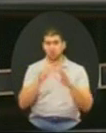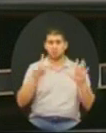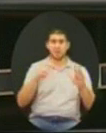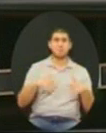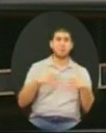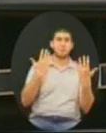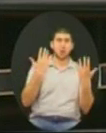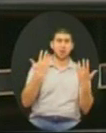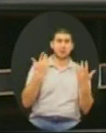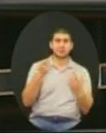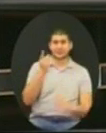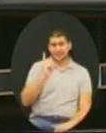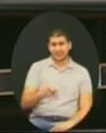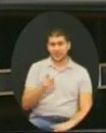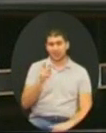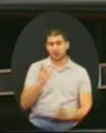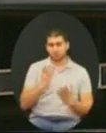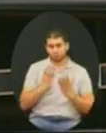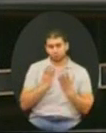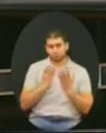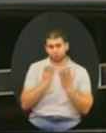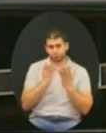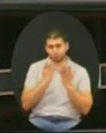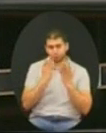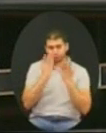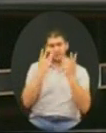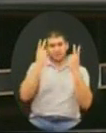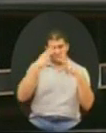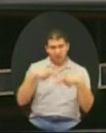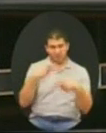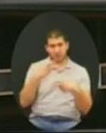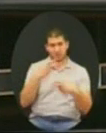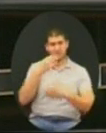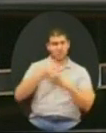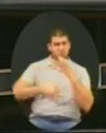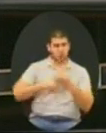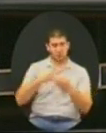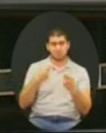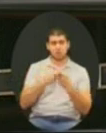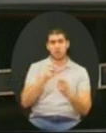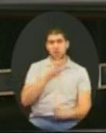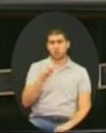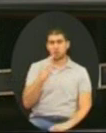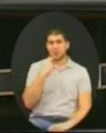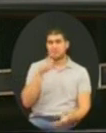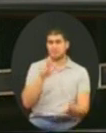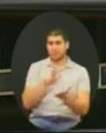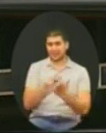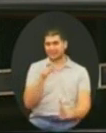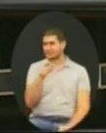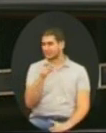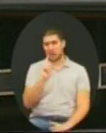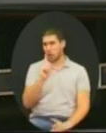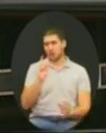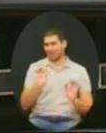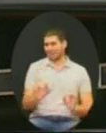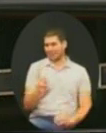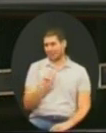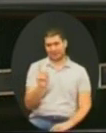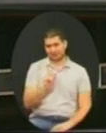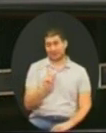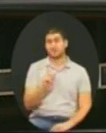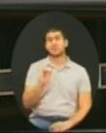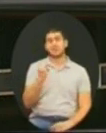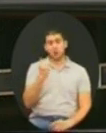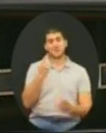7 בבוקר, שצריכים בעצם לקרוא את כל הסעיפים ולהבין ולהעלות שאילתות. על העניין הזה אומר בגץ, זה לא הליך תקין. נכון